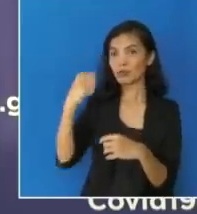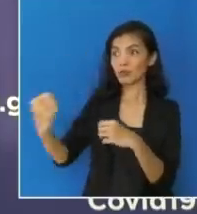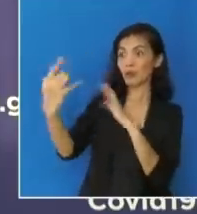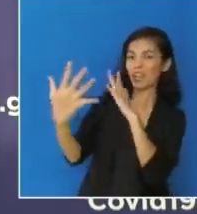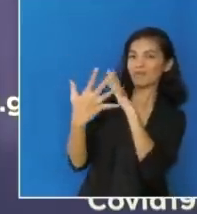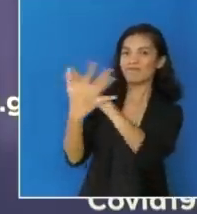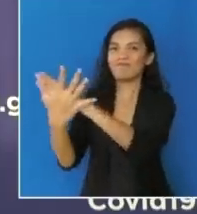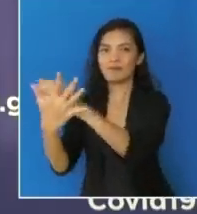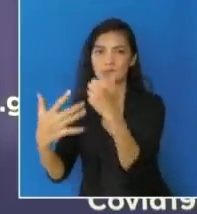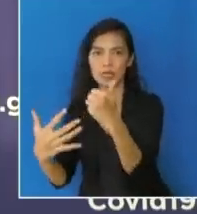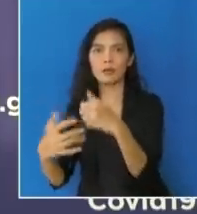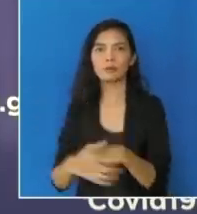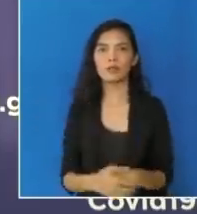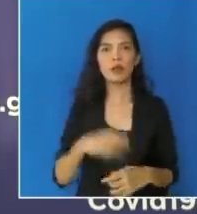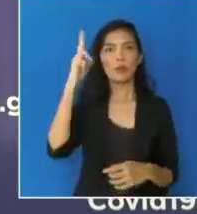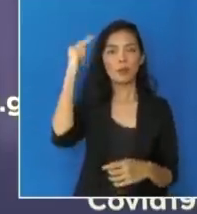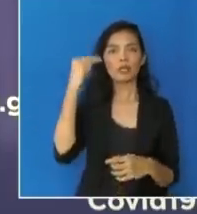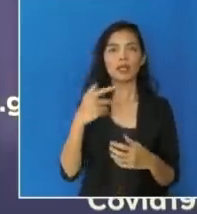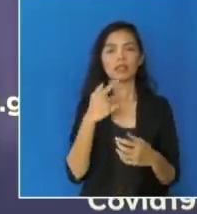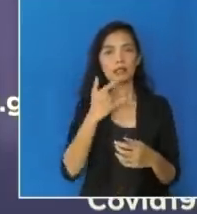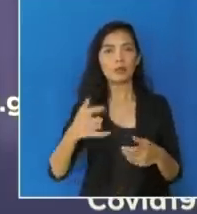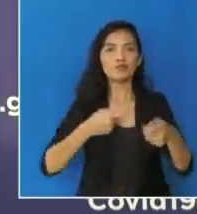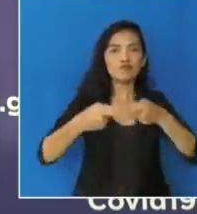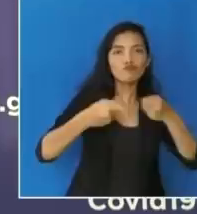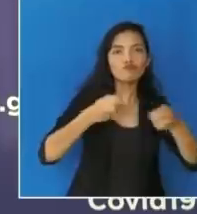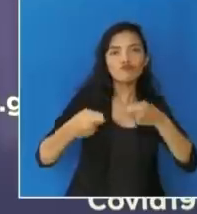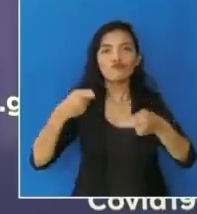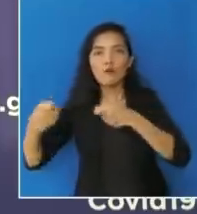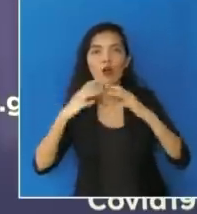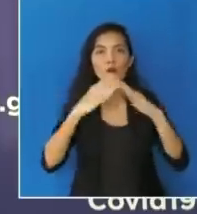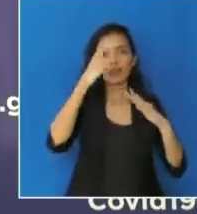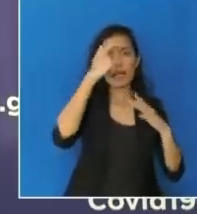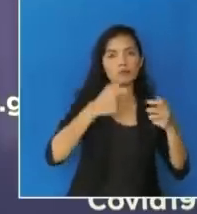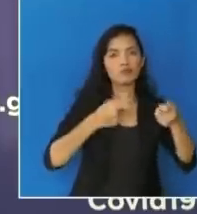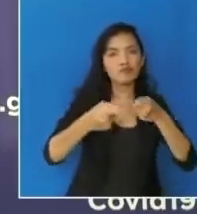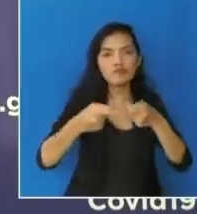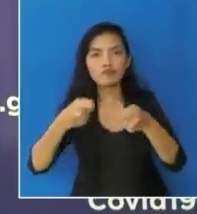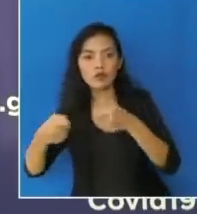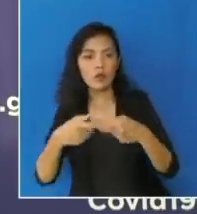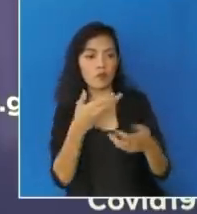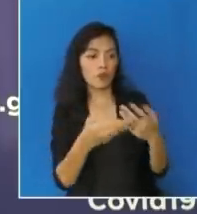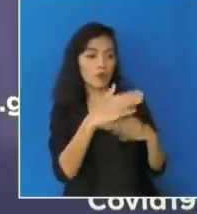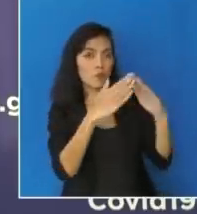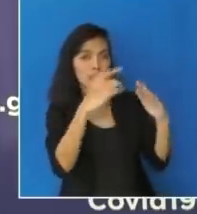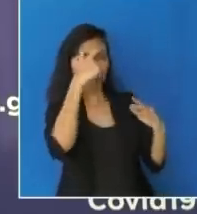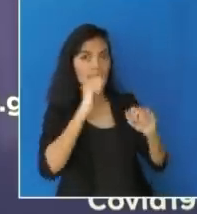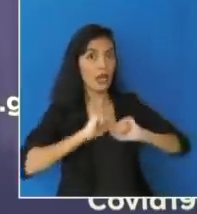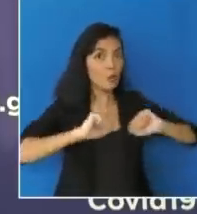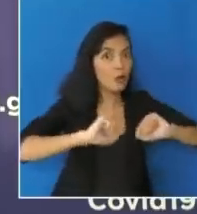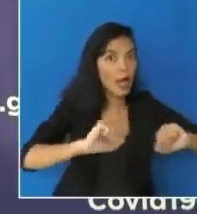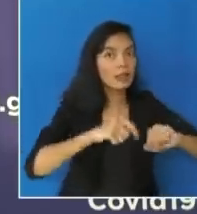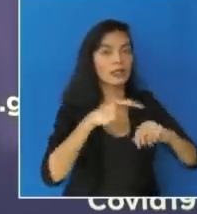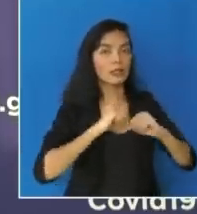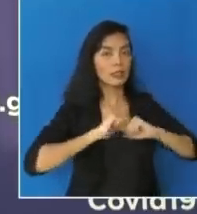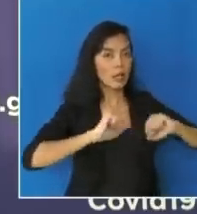terus akan menata pemanfaatan rumah sakit, baik rumah sakit darurat